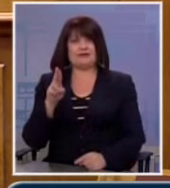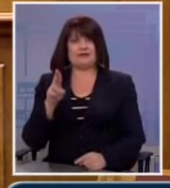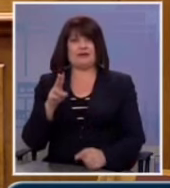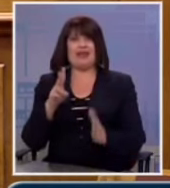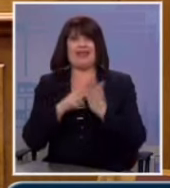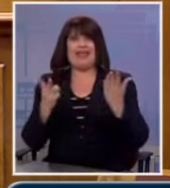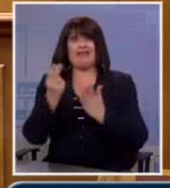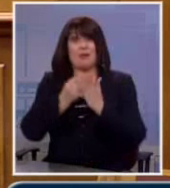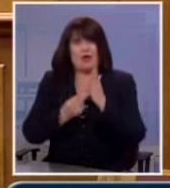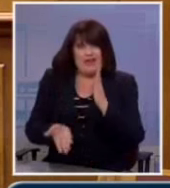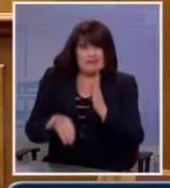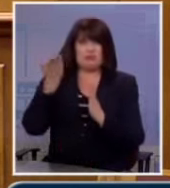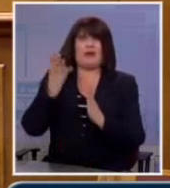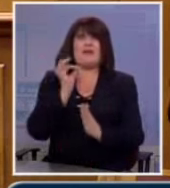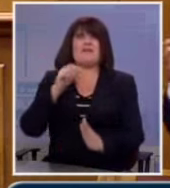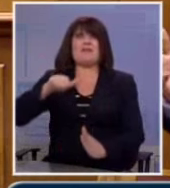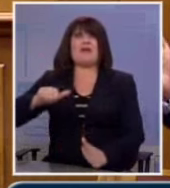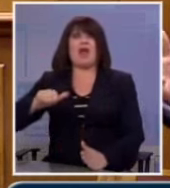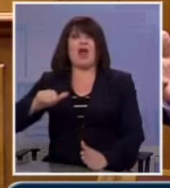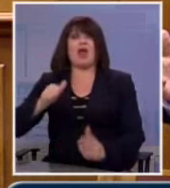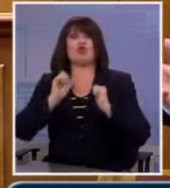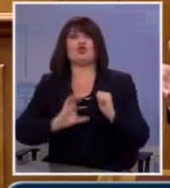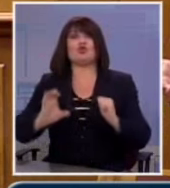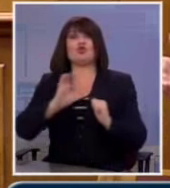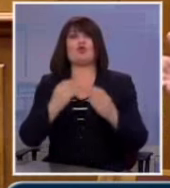17 μονάδες το ΦΠΑ στον τουρισμό, ας βγάλουν μια